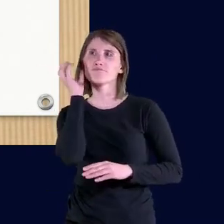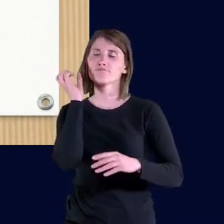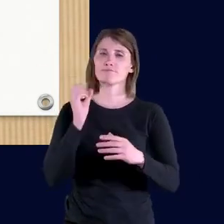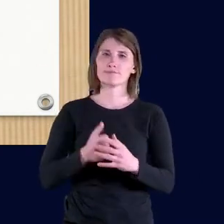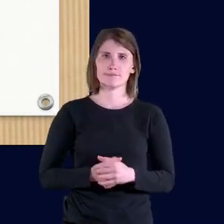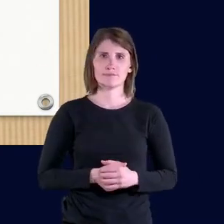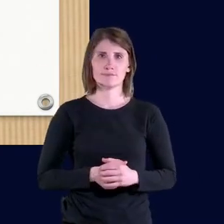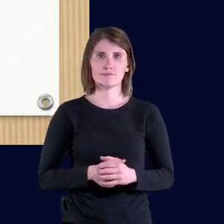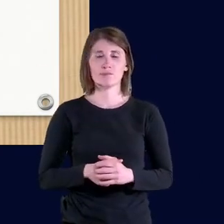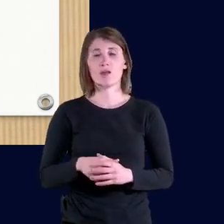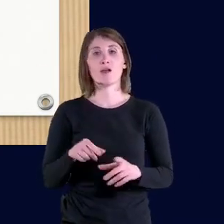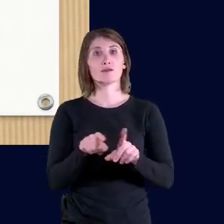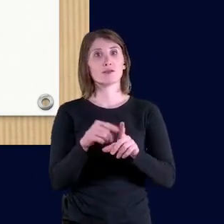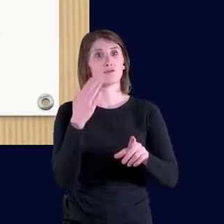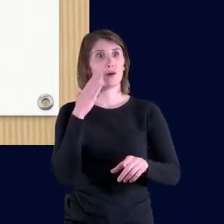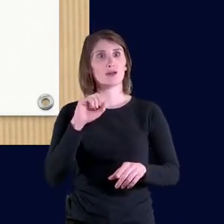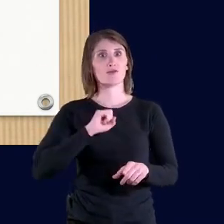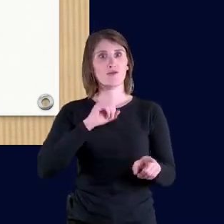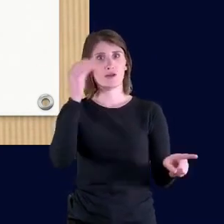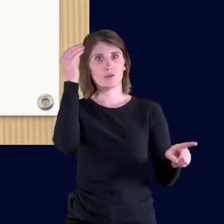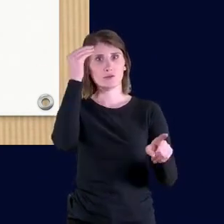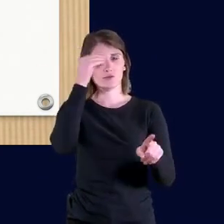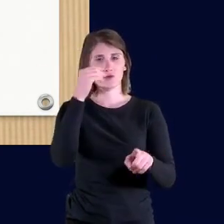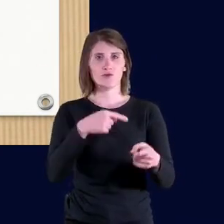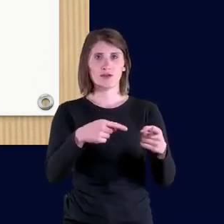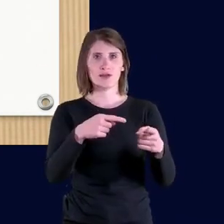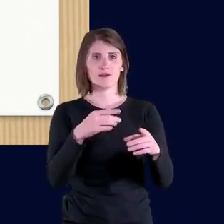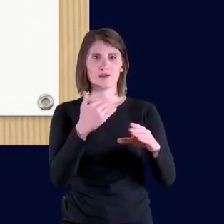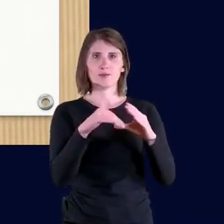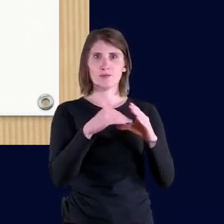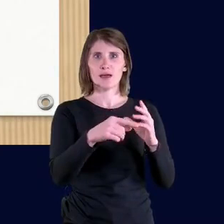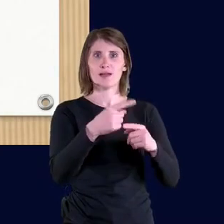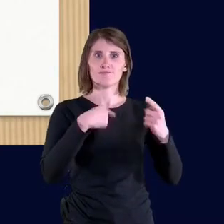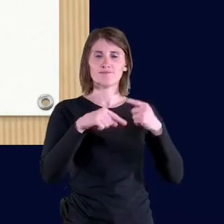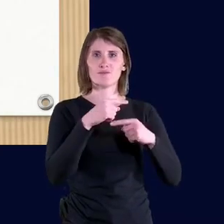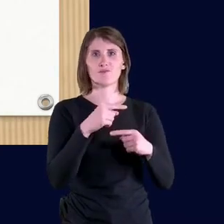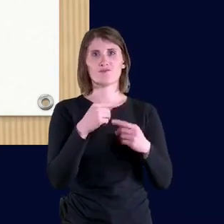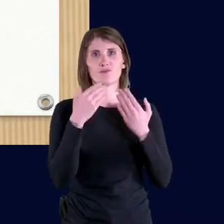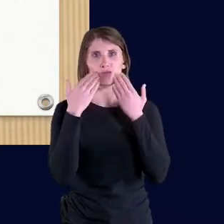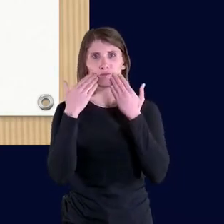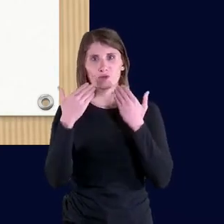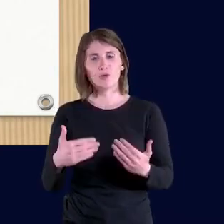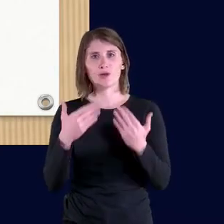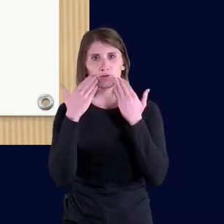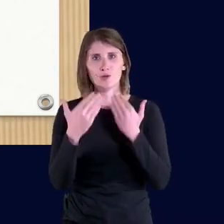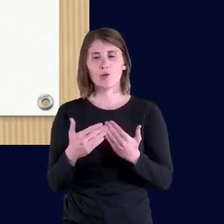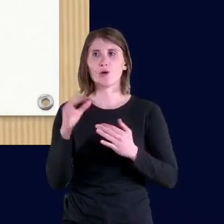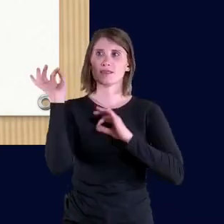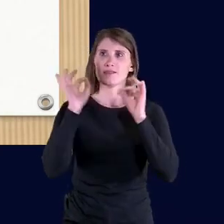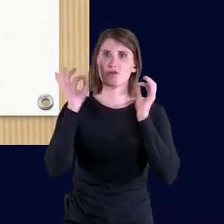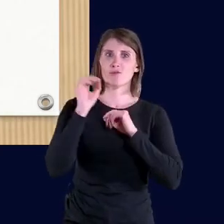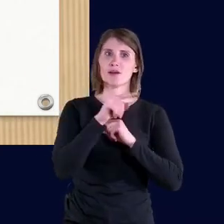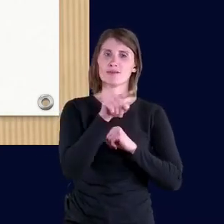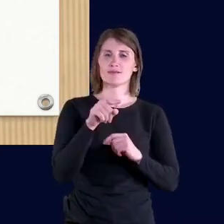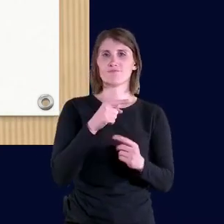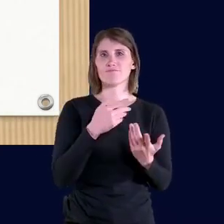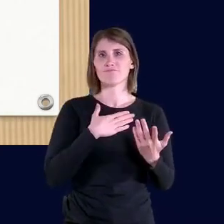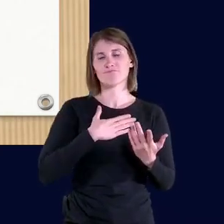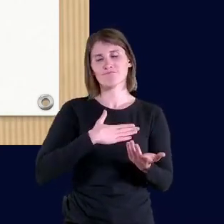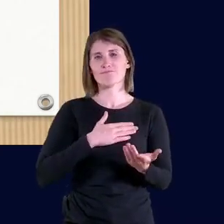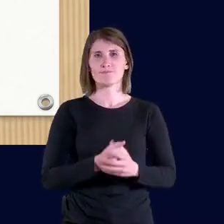przykład też odpowiadali nam poprzez potem maile zwrotne że dziękujemy za takie informacje to też było